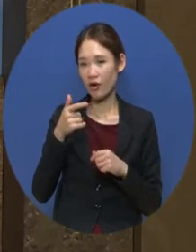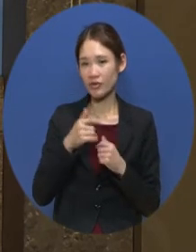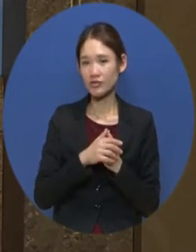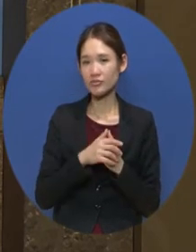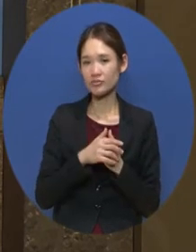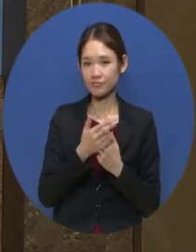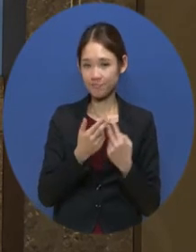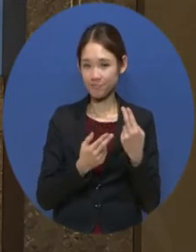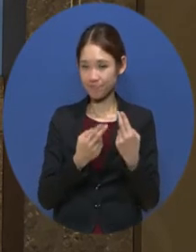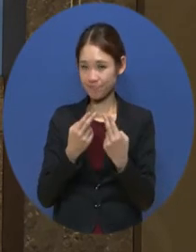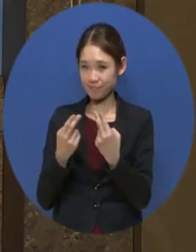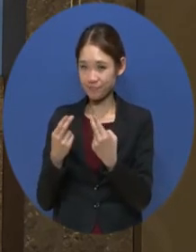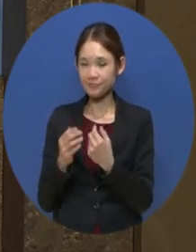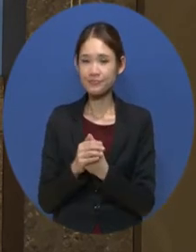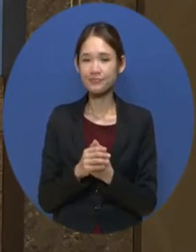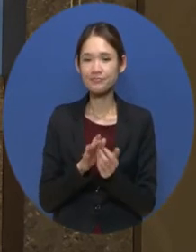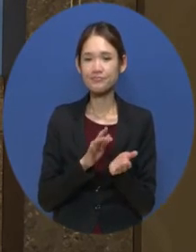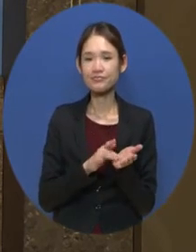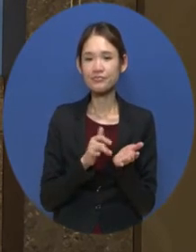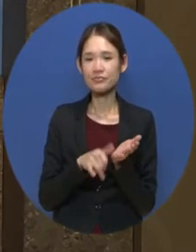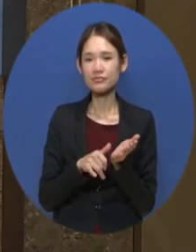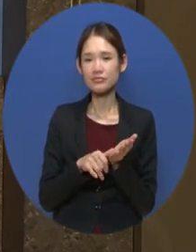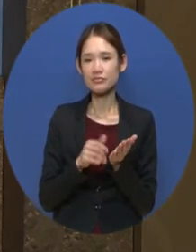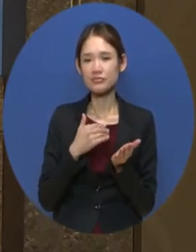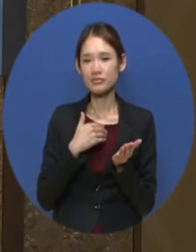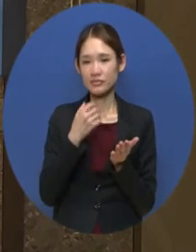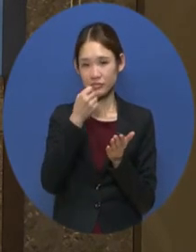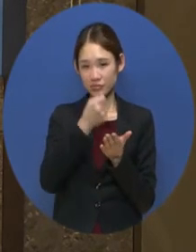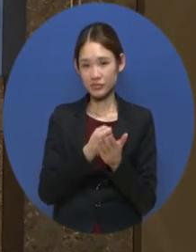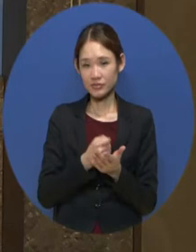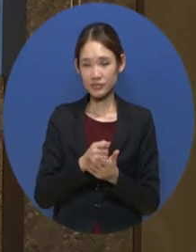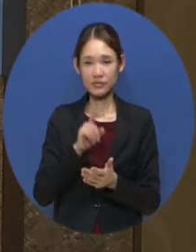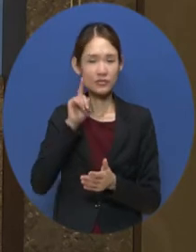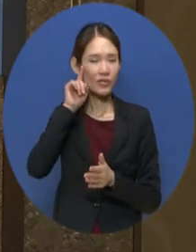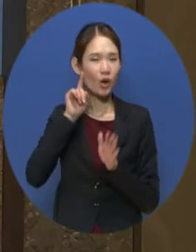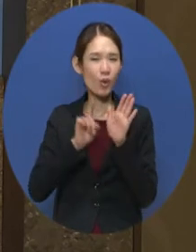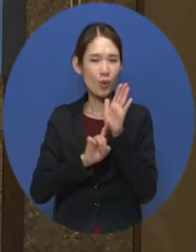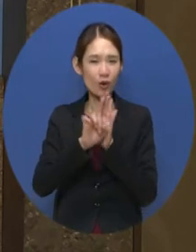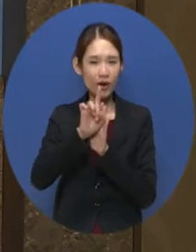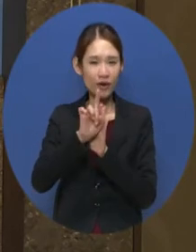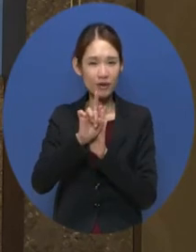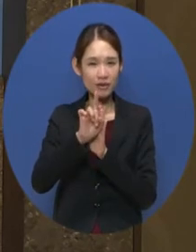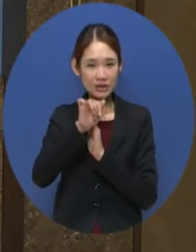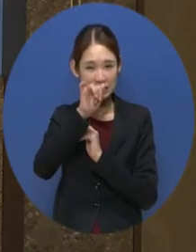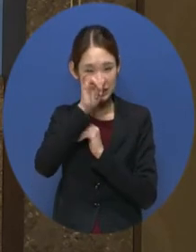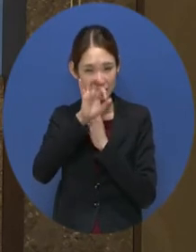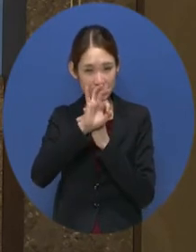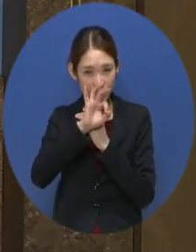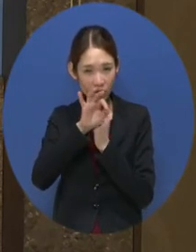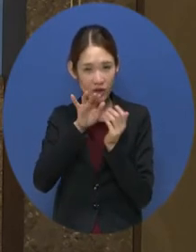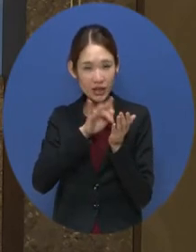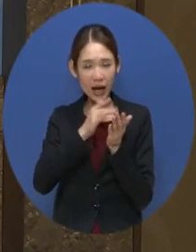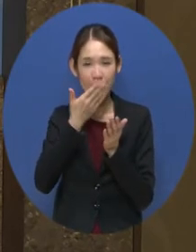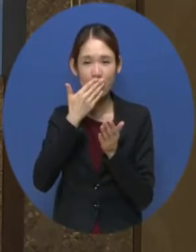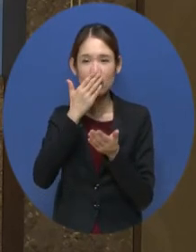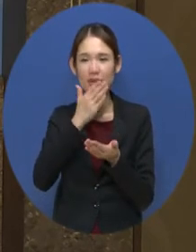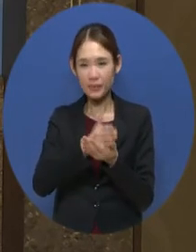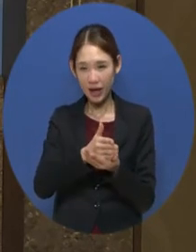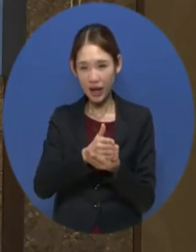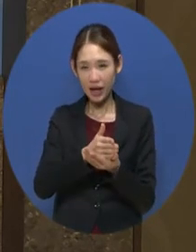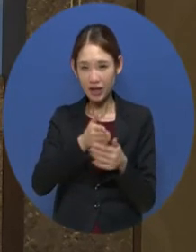거기를 비교해가지고 이 의약품은 당신이 설정한 고혈압 증세가 있으신 분은 복용을